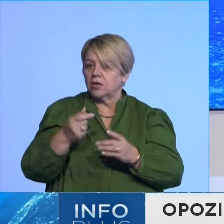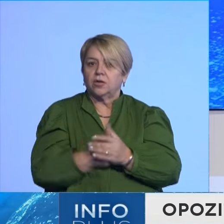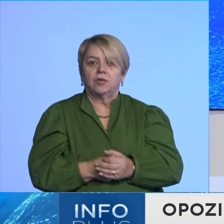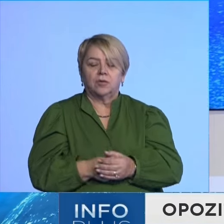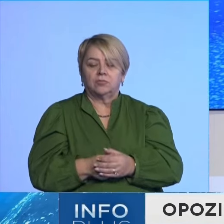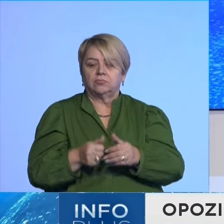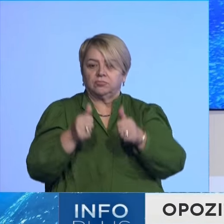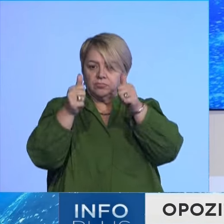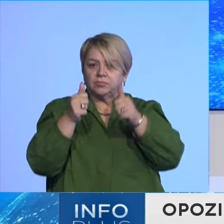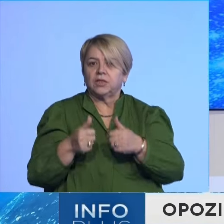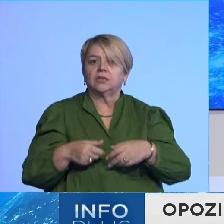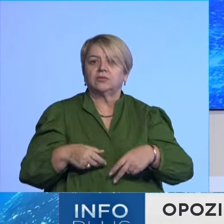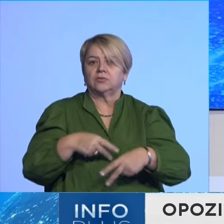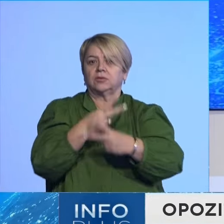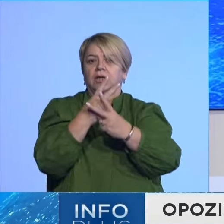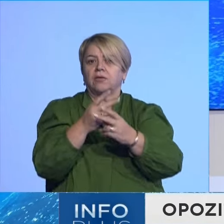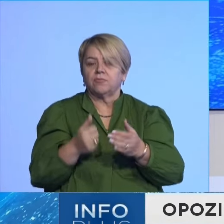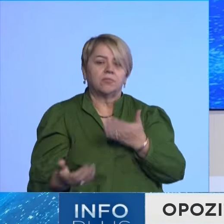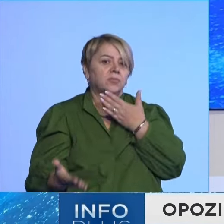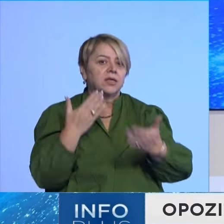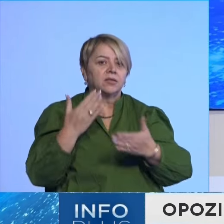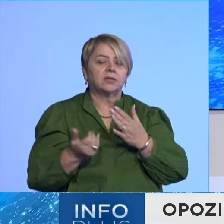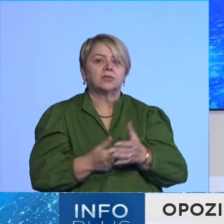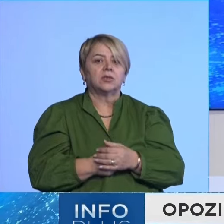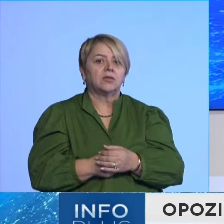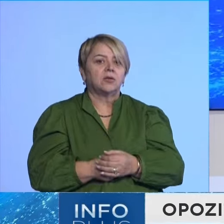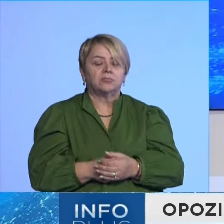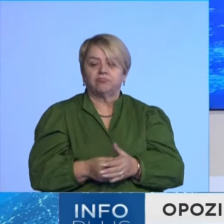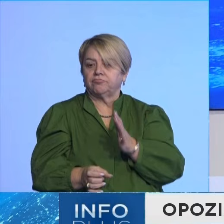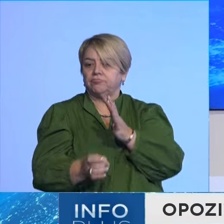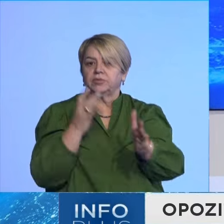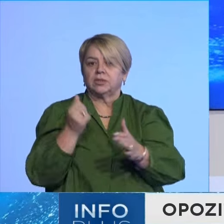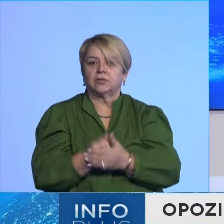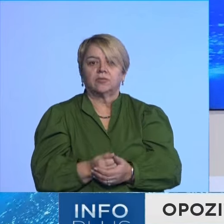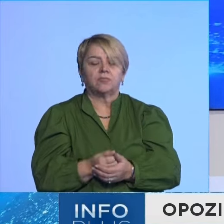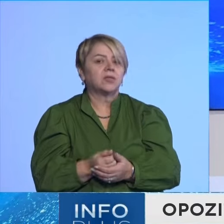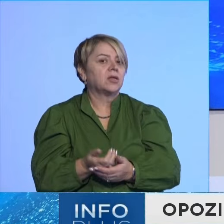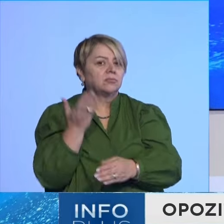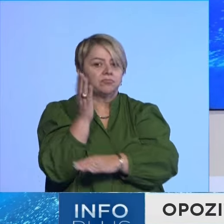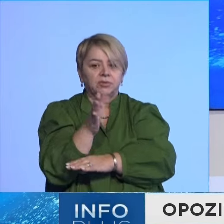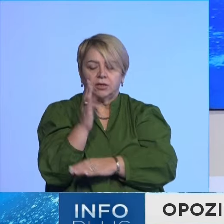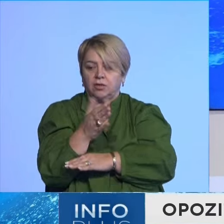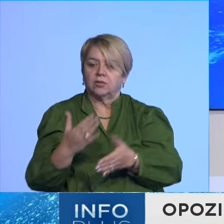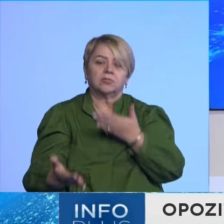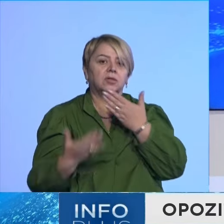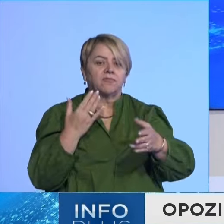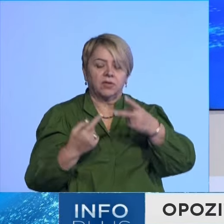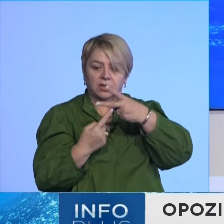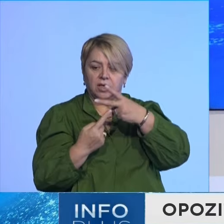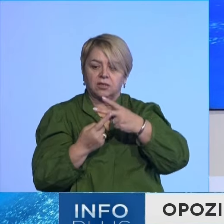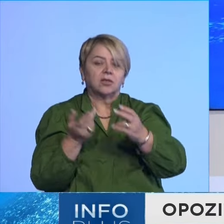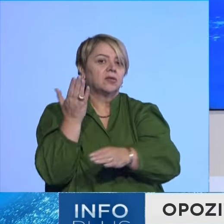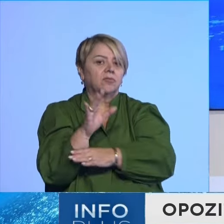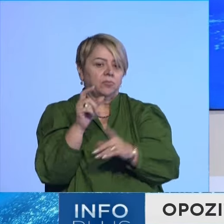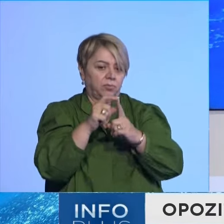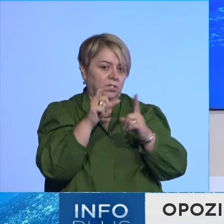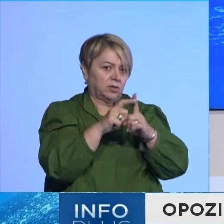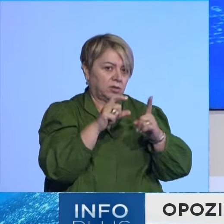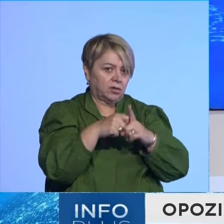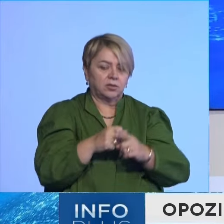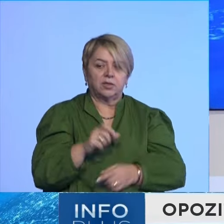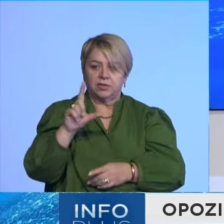e transmitoi në RTK1 seancën e jashtëzakonshme cilën e kishte thirrur opozita. Në këtë konferencë për media, deputetët e PDK-s,